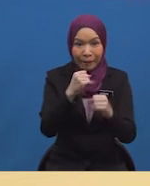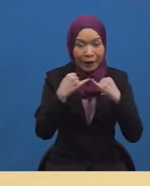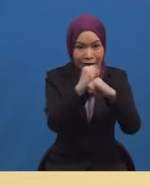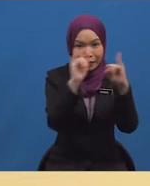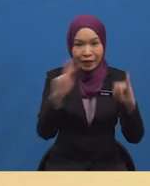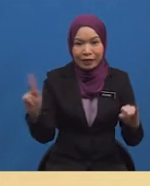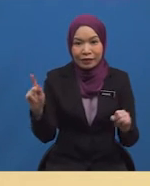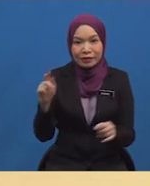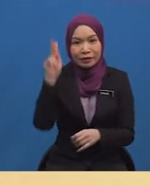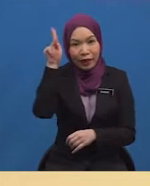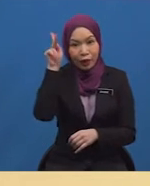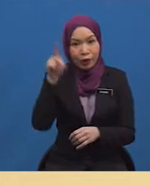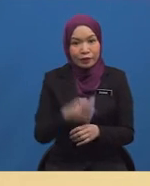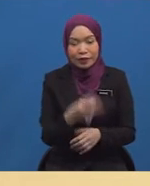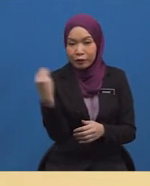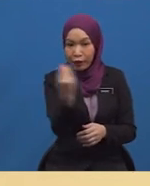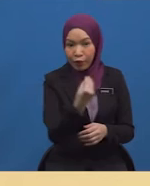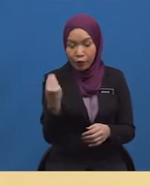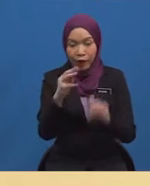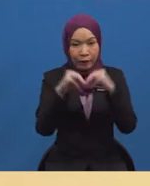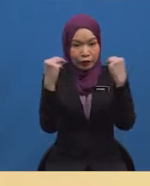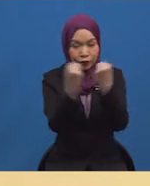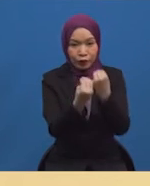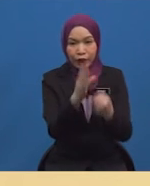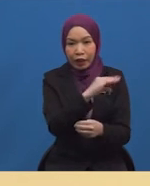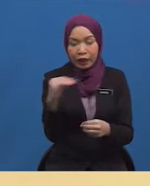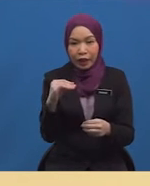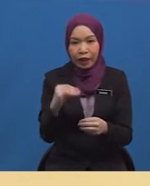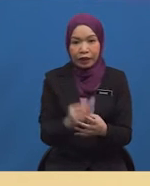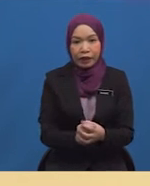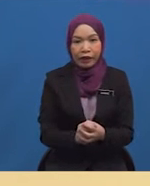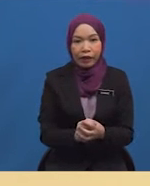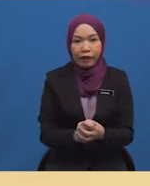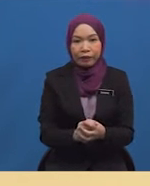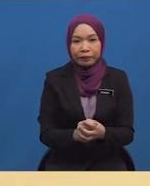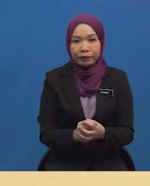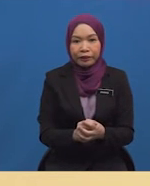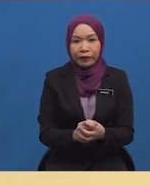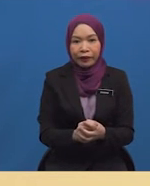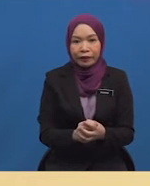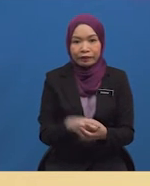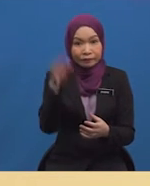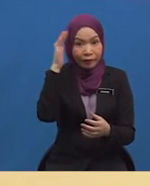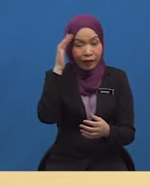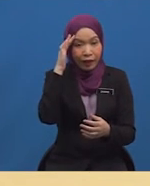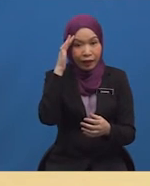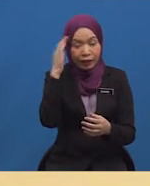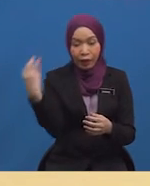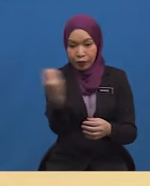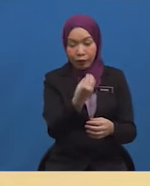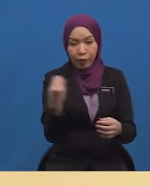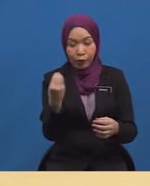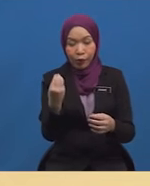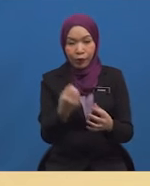menjelaskan konsep taburan penduduk, mengenal pasti taburan penduduk padat, sederhana dan jarang di dunia. Anda